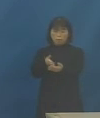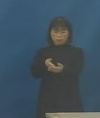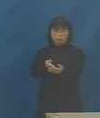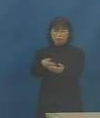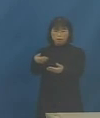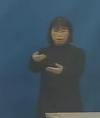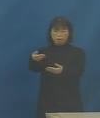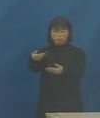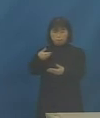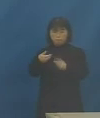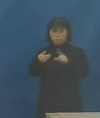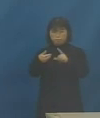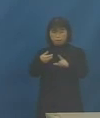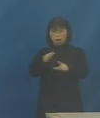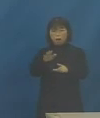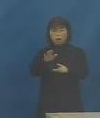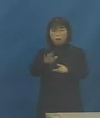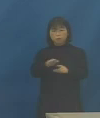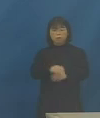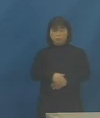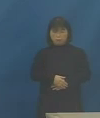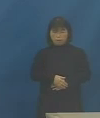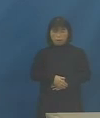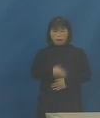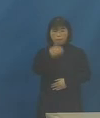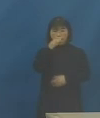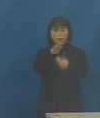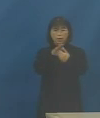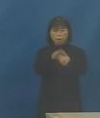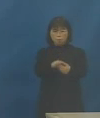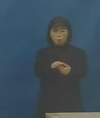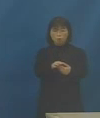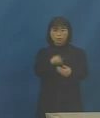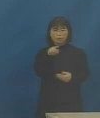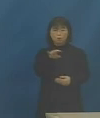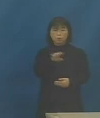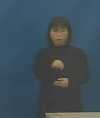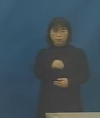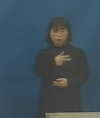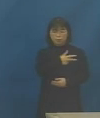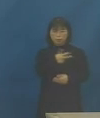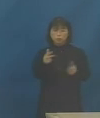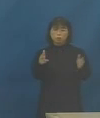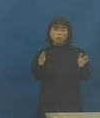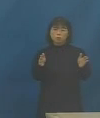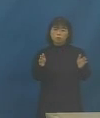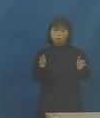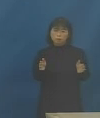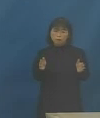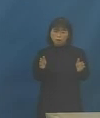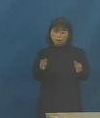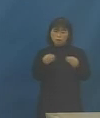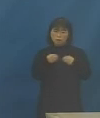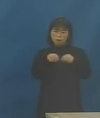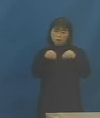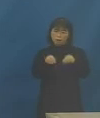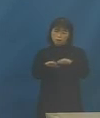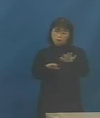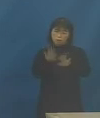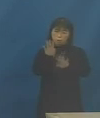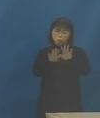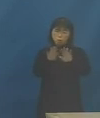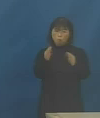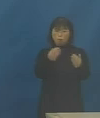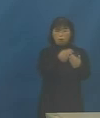ましたですがの孫防止措置の申請あのこの1週間でまああの感染状況も少し変わりました